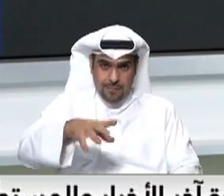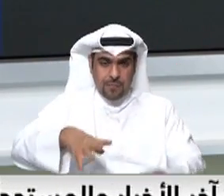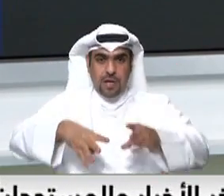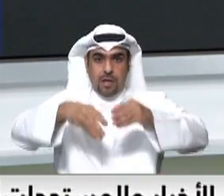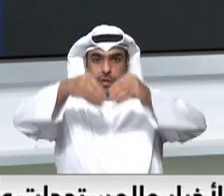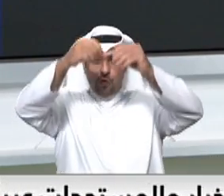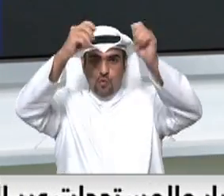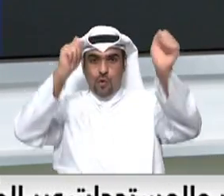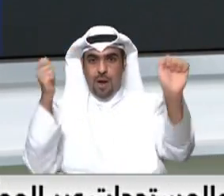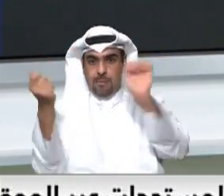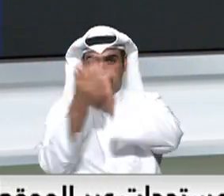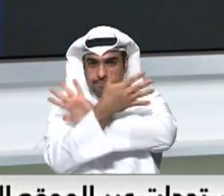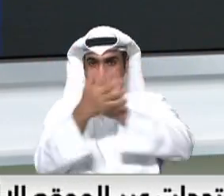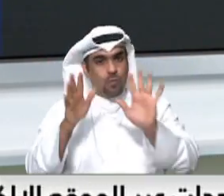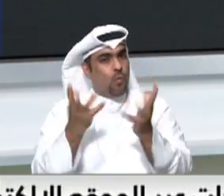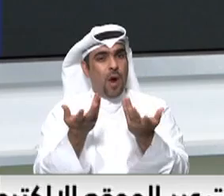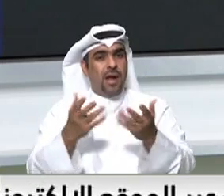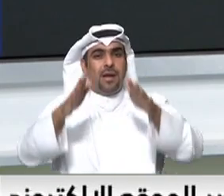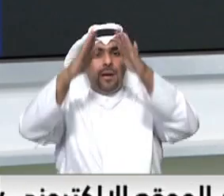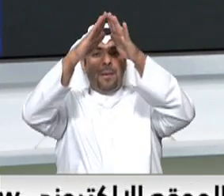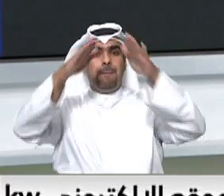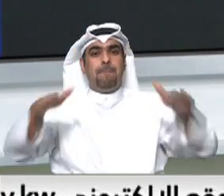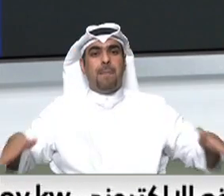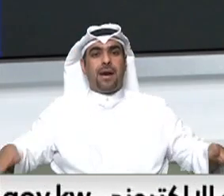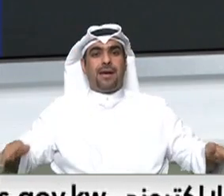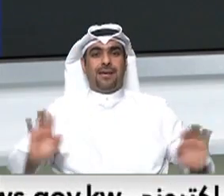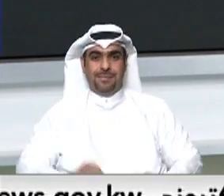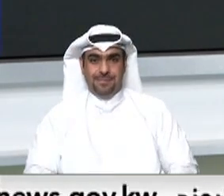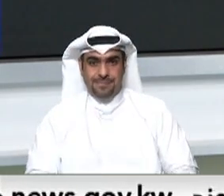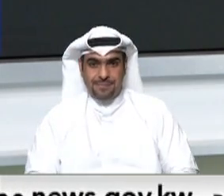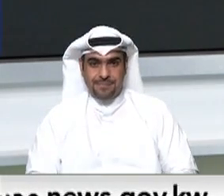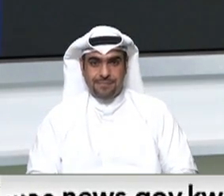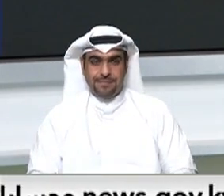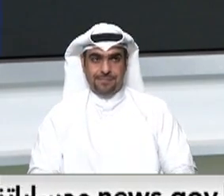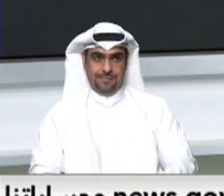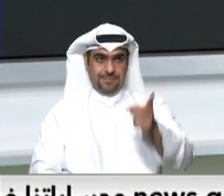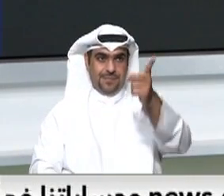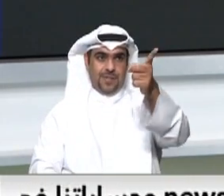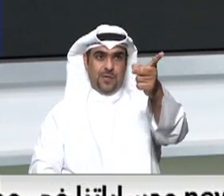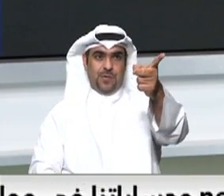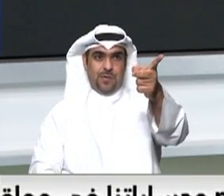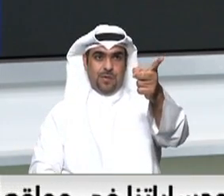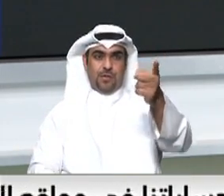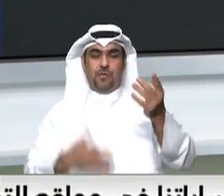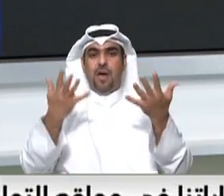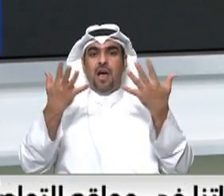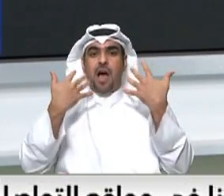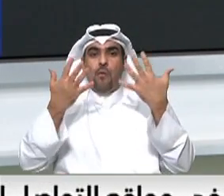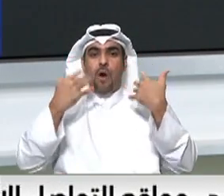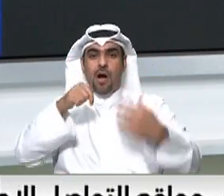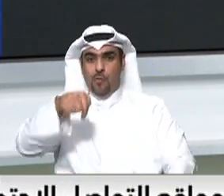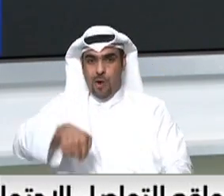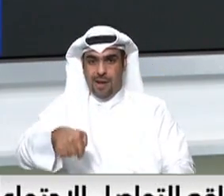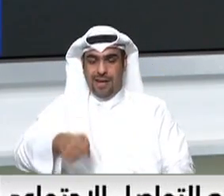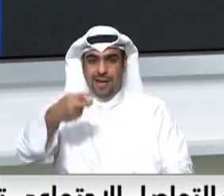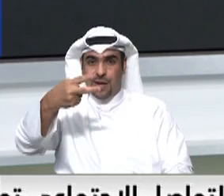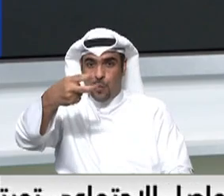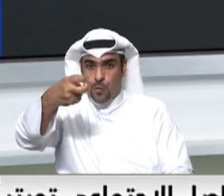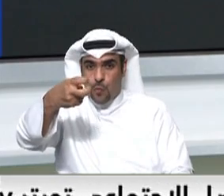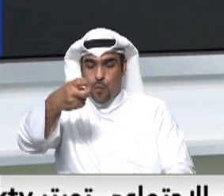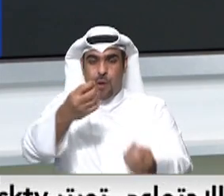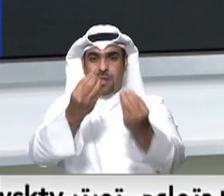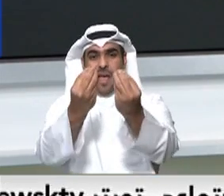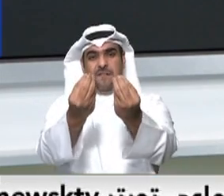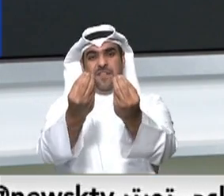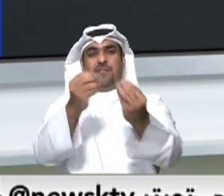خاصه عن المناطق الصحراويه والمكشوفه نتعرف على اجوان اكثر حاليا سواء صافيه وهو شمال الغربي خفيفه لو معتدل استراحه الرياح الثمانيه كيلو